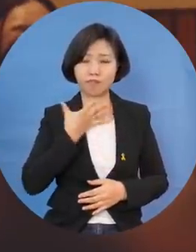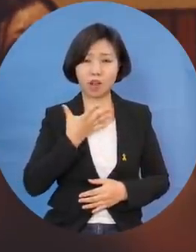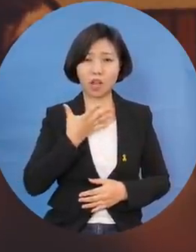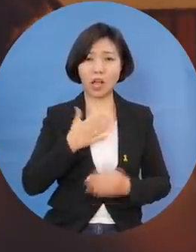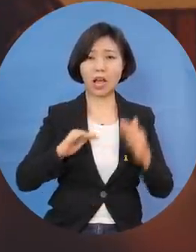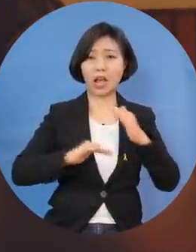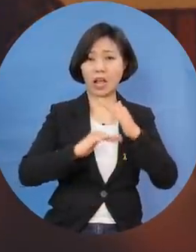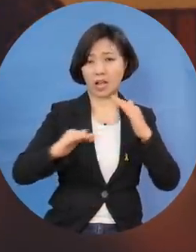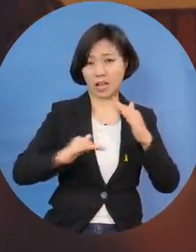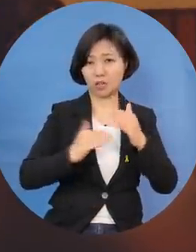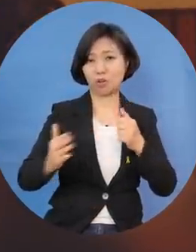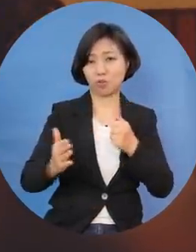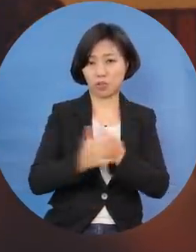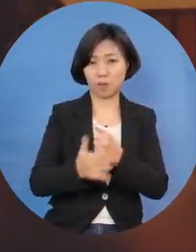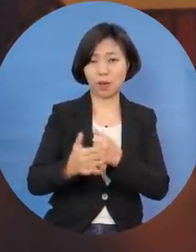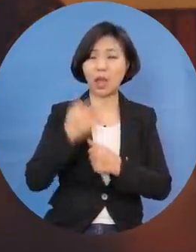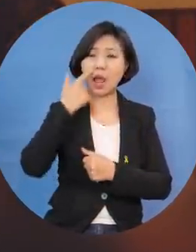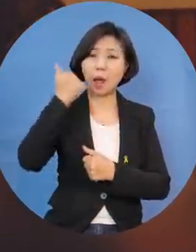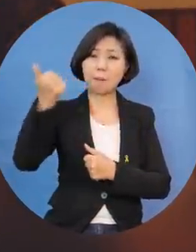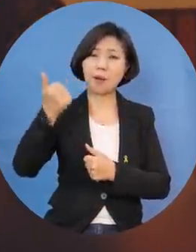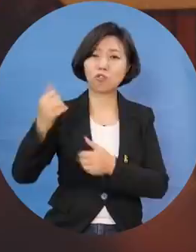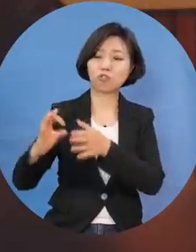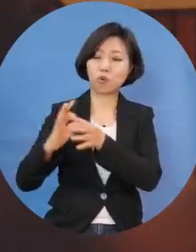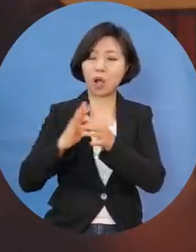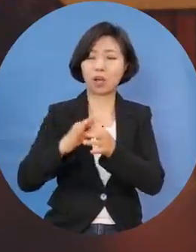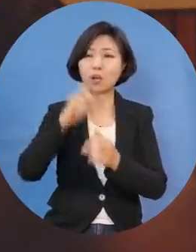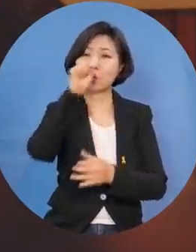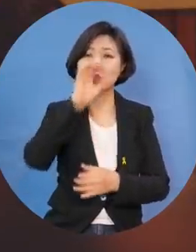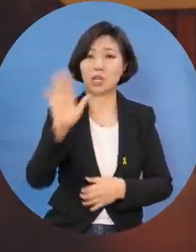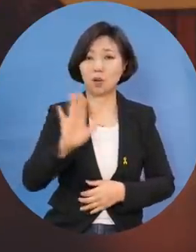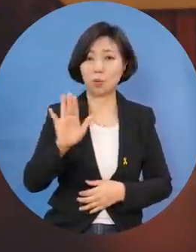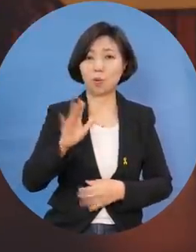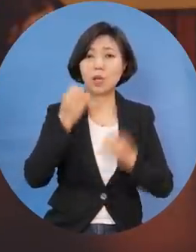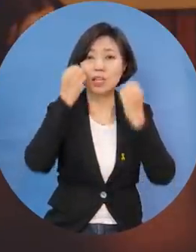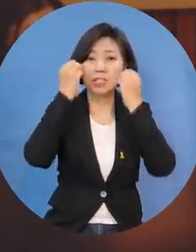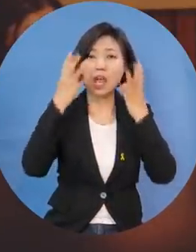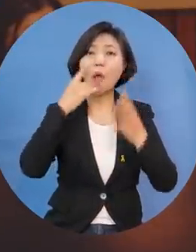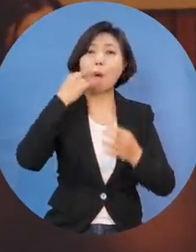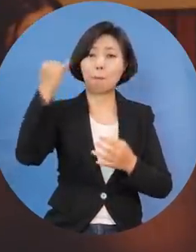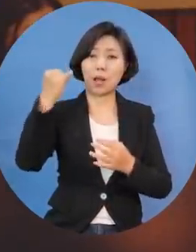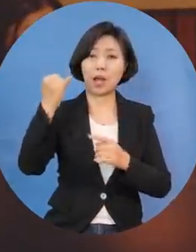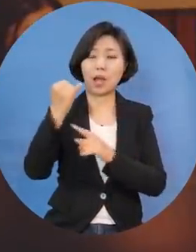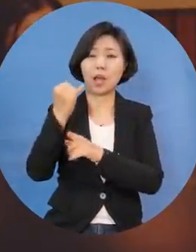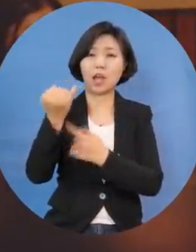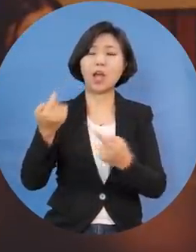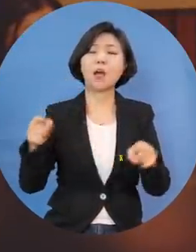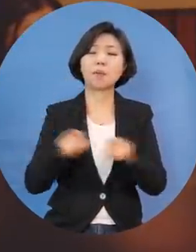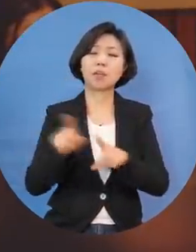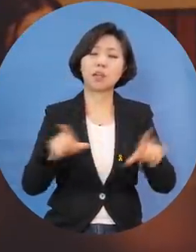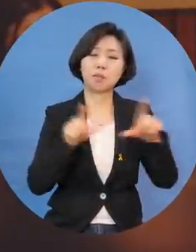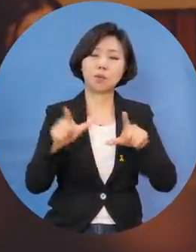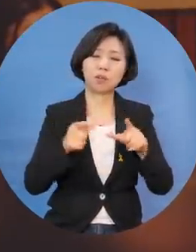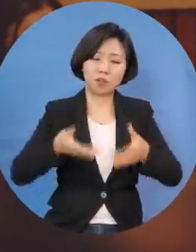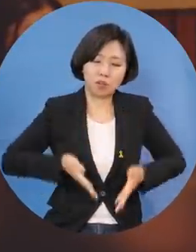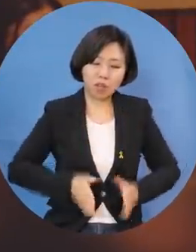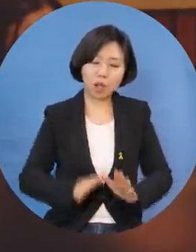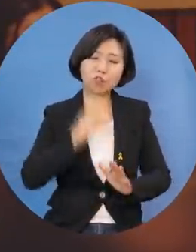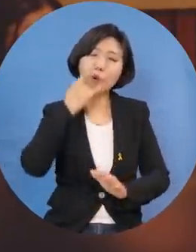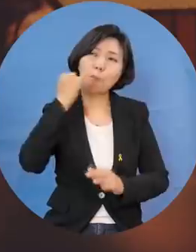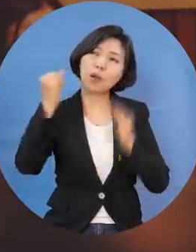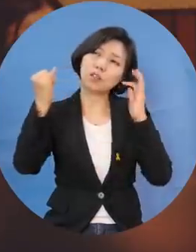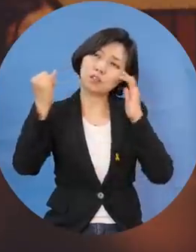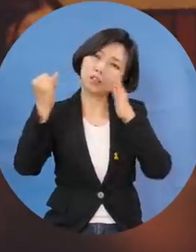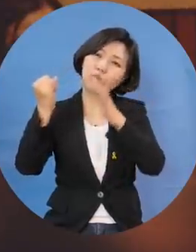환경 속에서 자라서 아버지와 관계가 매우 안 좋고 새엄마와 살면서 늘 생모의 정을